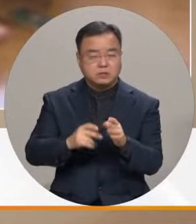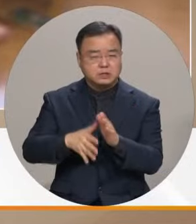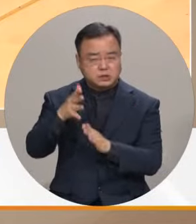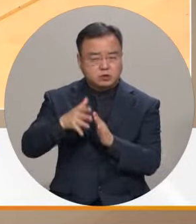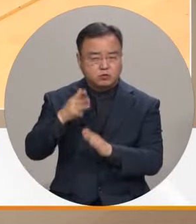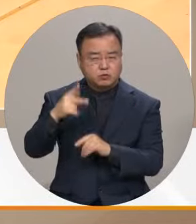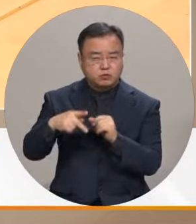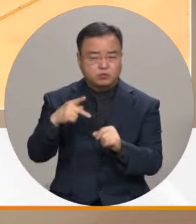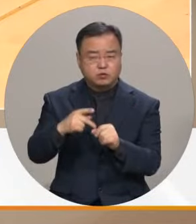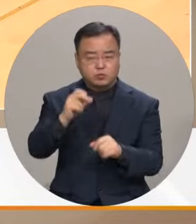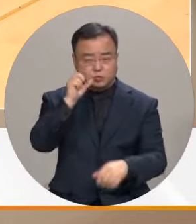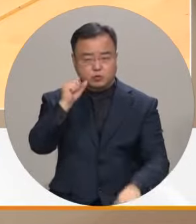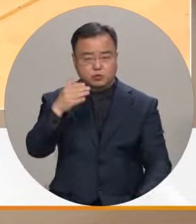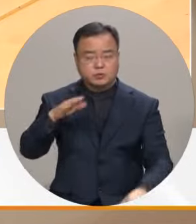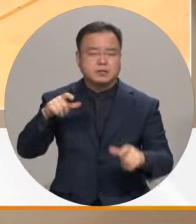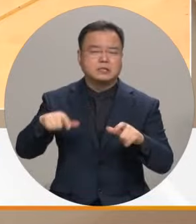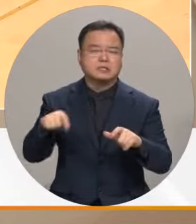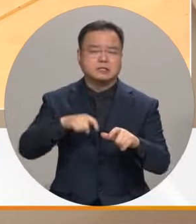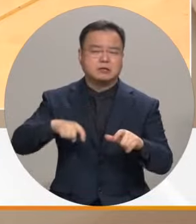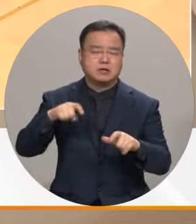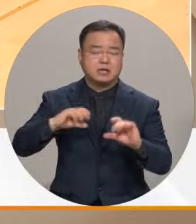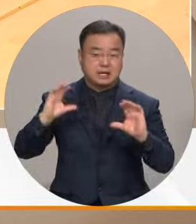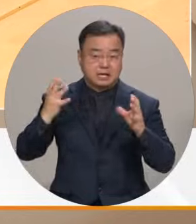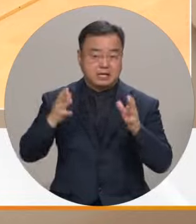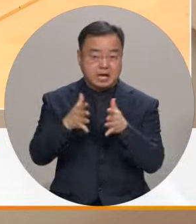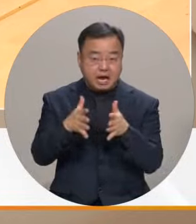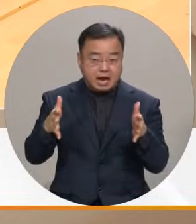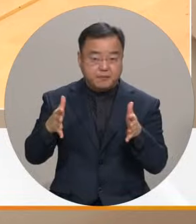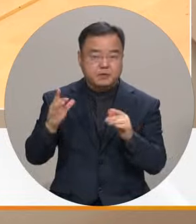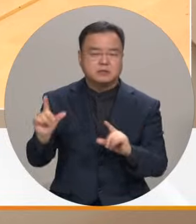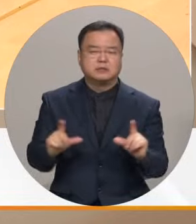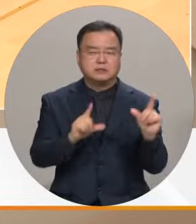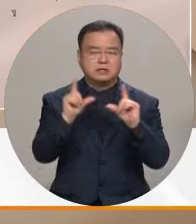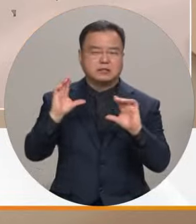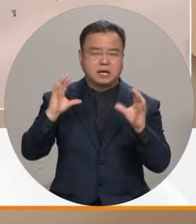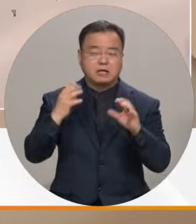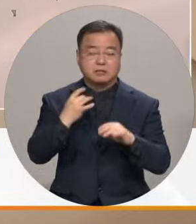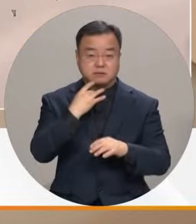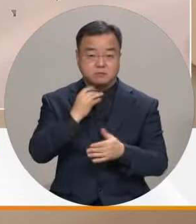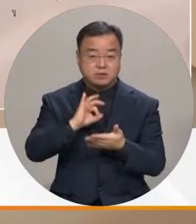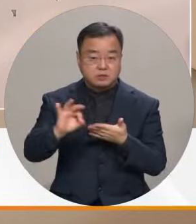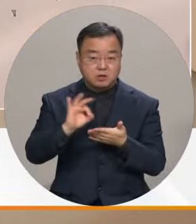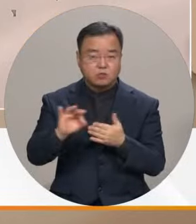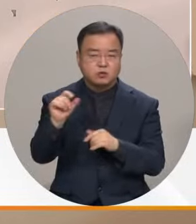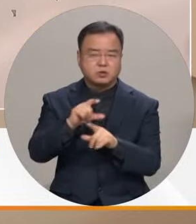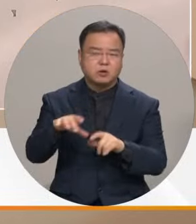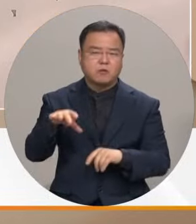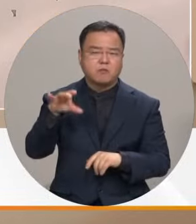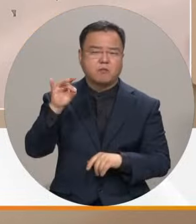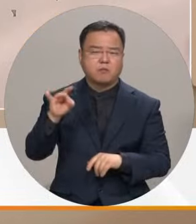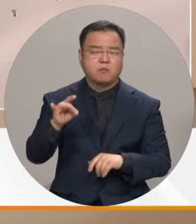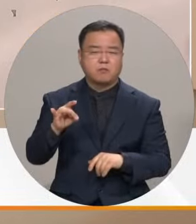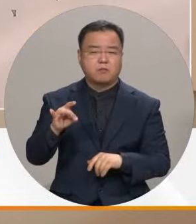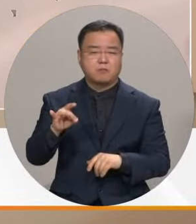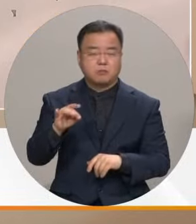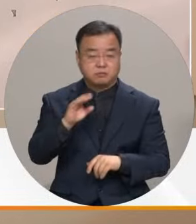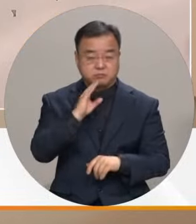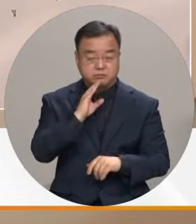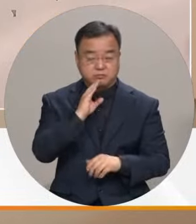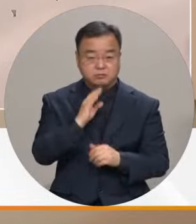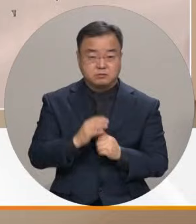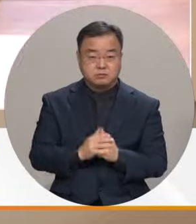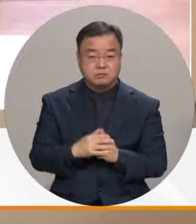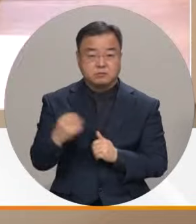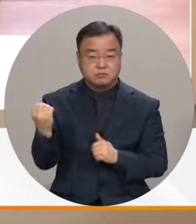하더라도 그 지역 아동 그 아파트 아동만이 이용을 하는게 우선이라서 전 엄마에게도 아 우선입니다